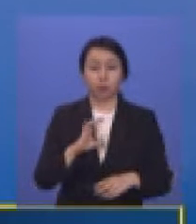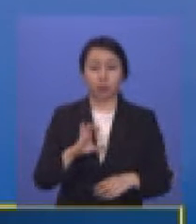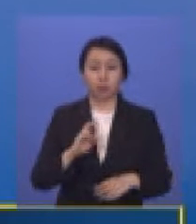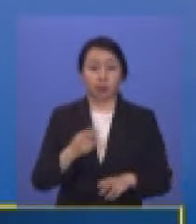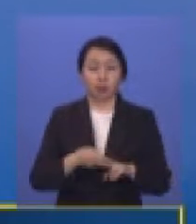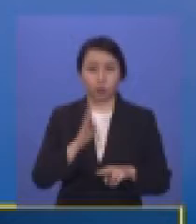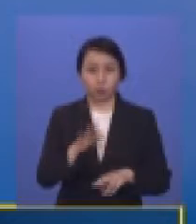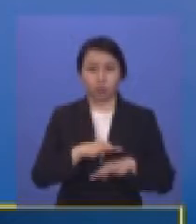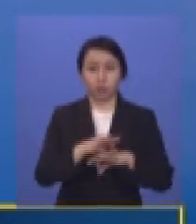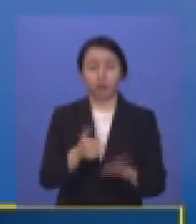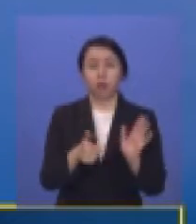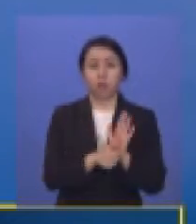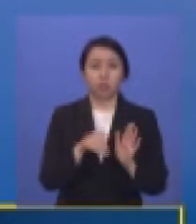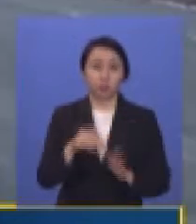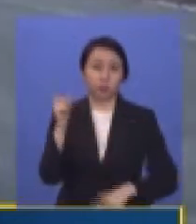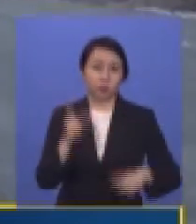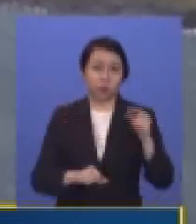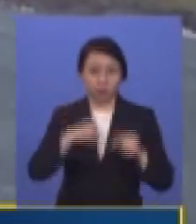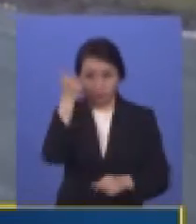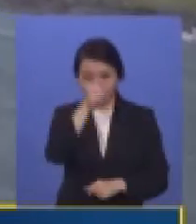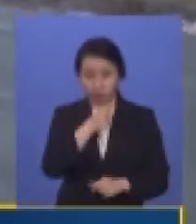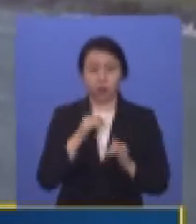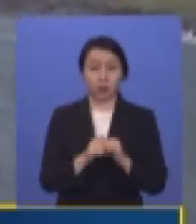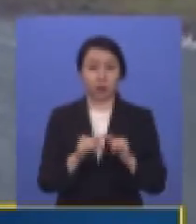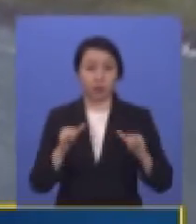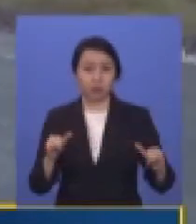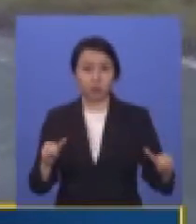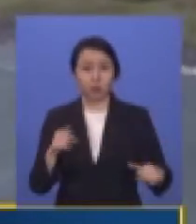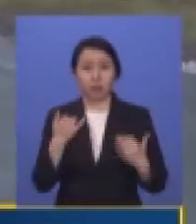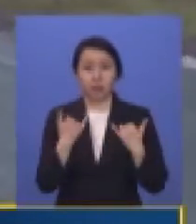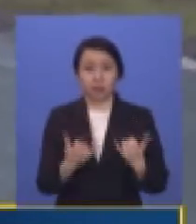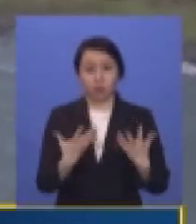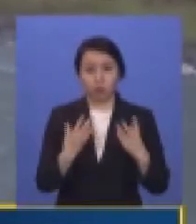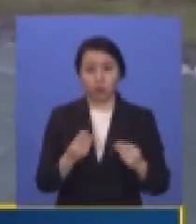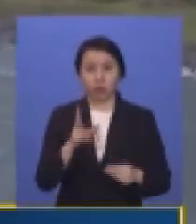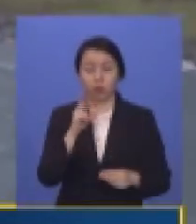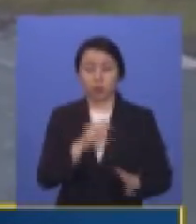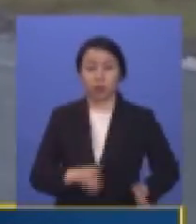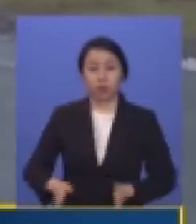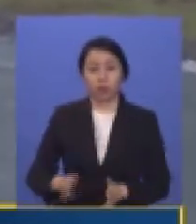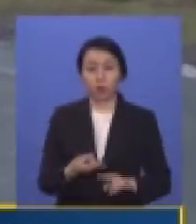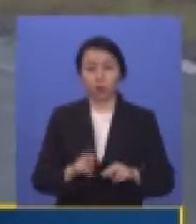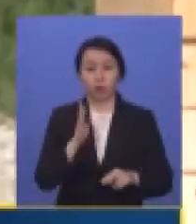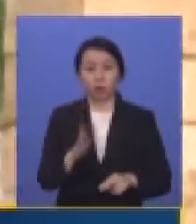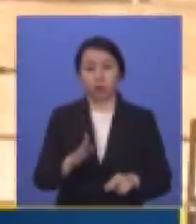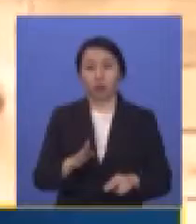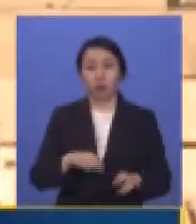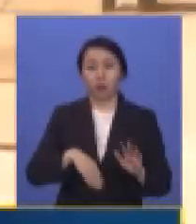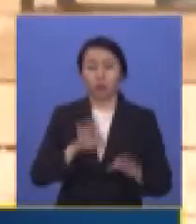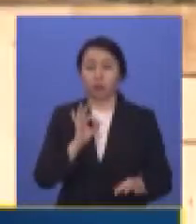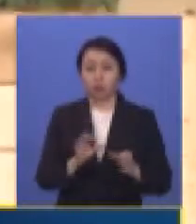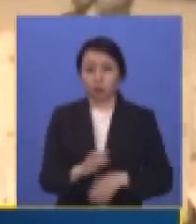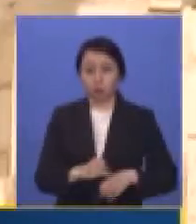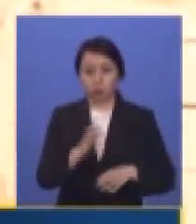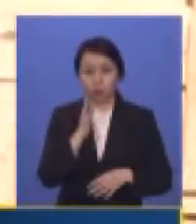которая будет производить 6000 тонн молока в год. Что касается развития инфраструктуры, то на сегодняшний день показатель дорог, которые находятся в хорошем и удовлетворительном